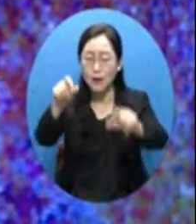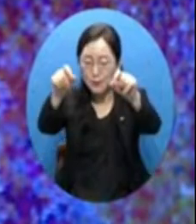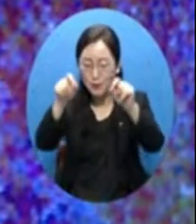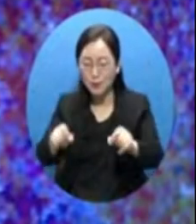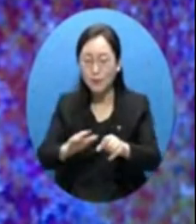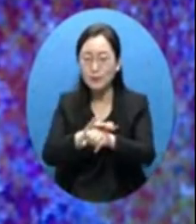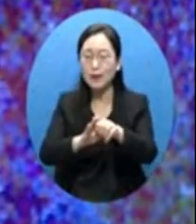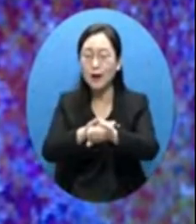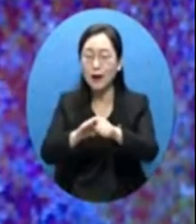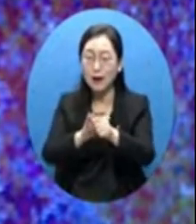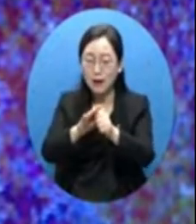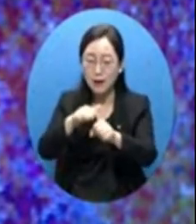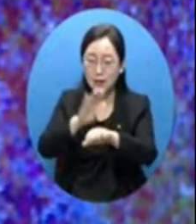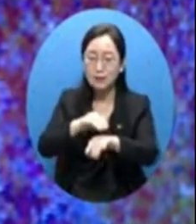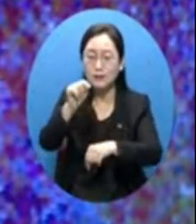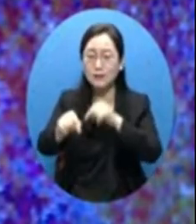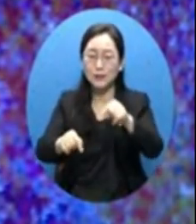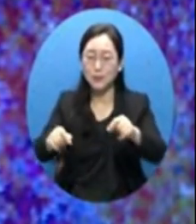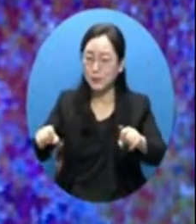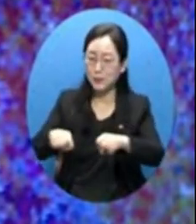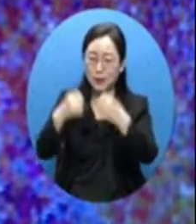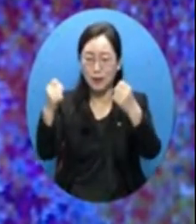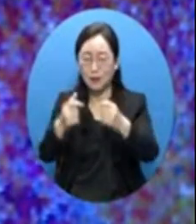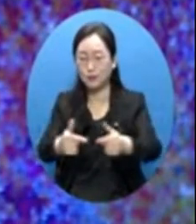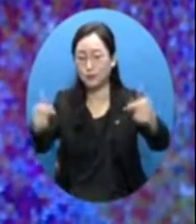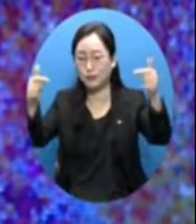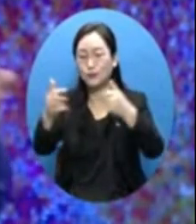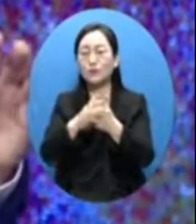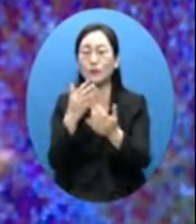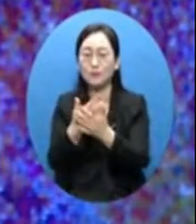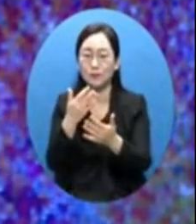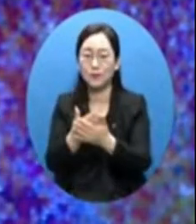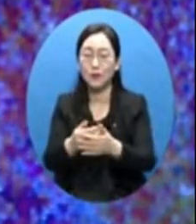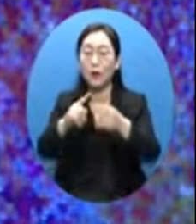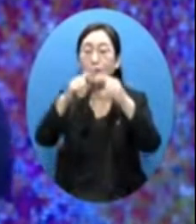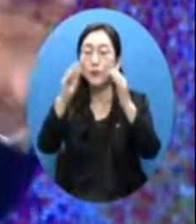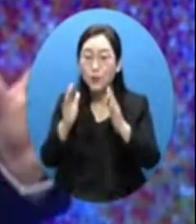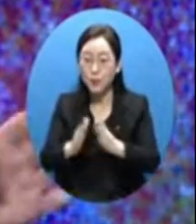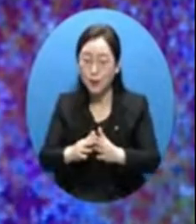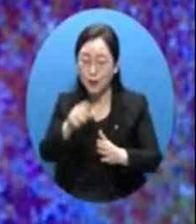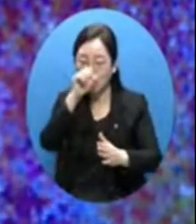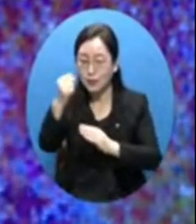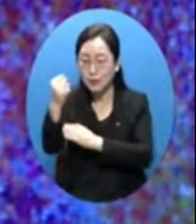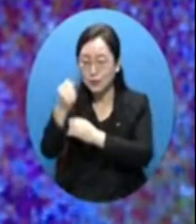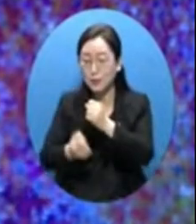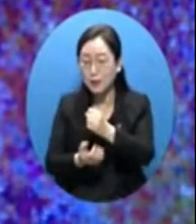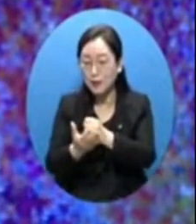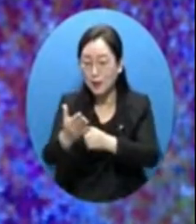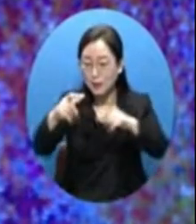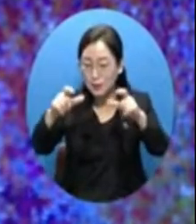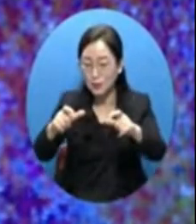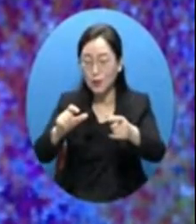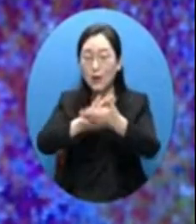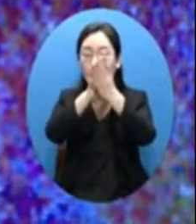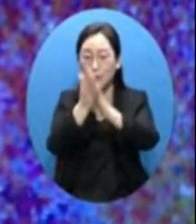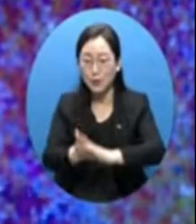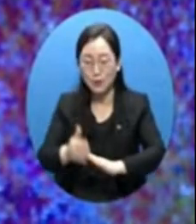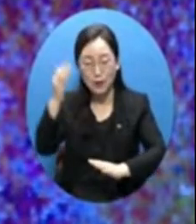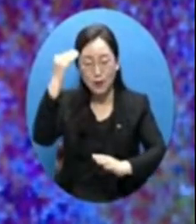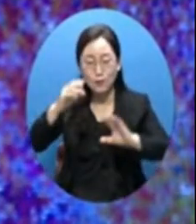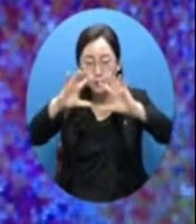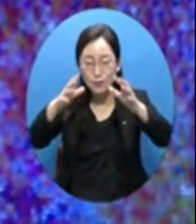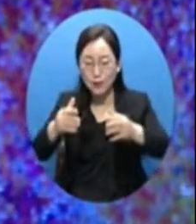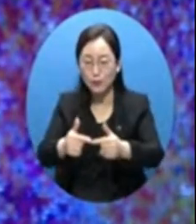실천하여 폭발적인 부흥역사를 이루게 하여 주옵소서. 교회가 선한 영역을 쳐서 그 지역사를 변화시키고 대한민국의 위대한 부흥역사를 가져오게